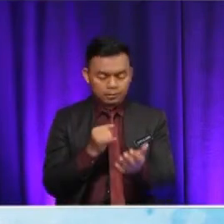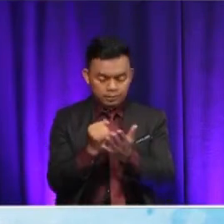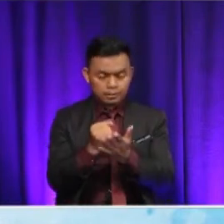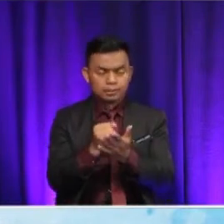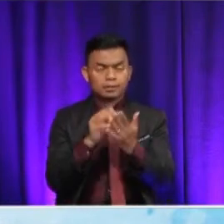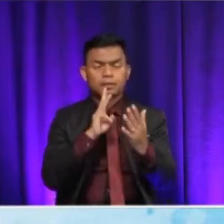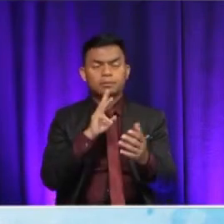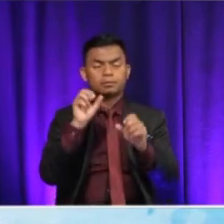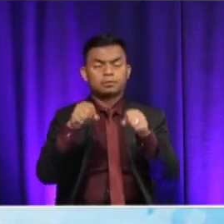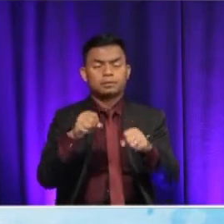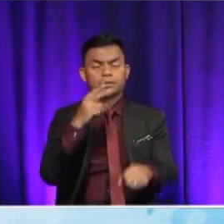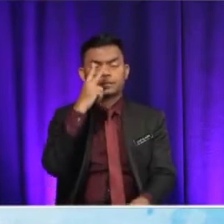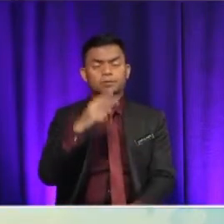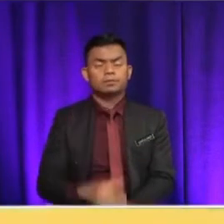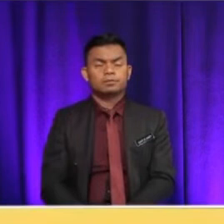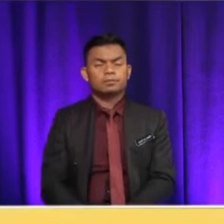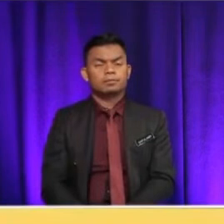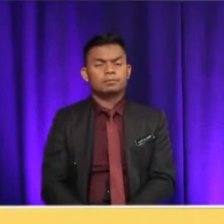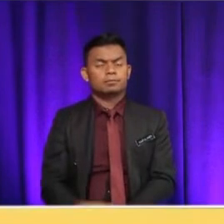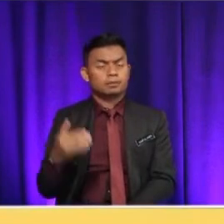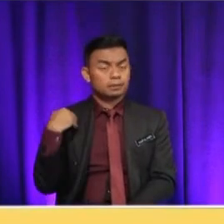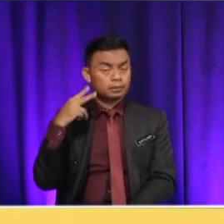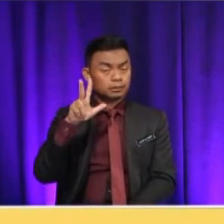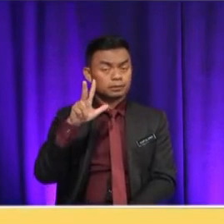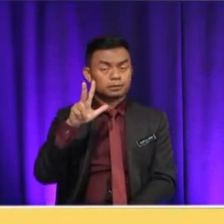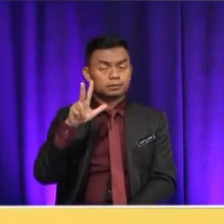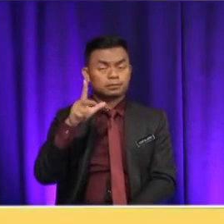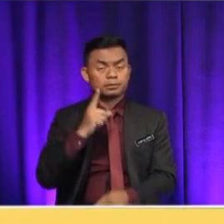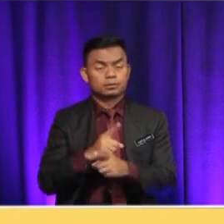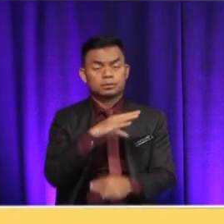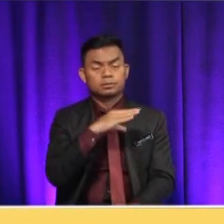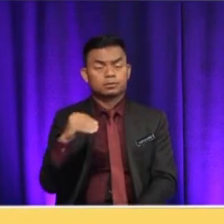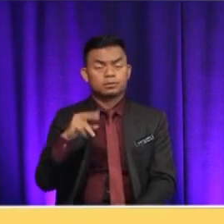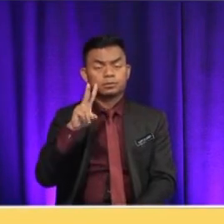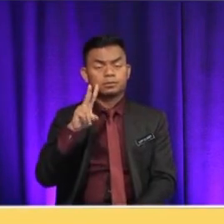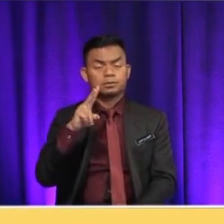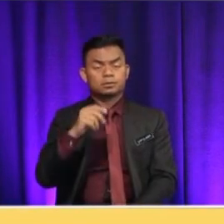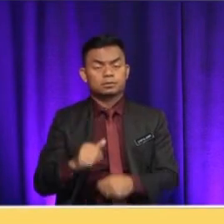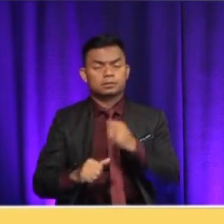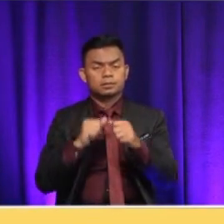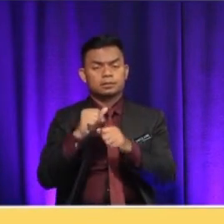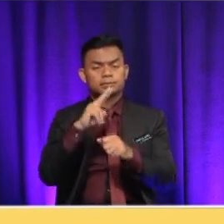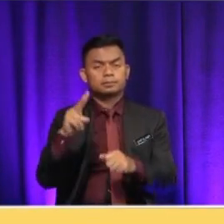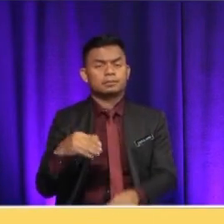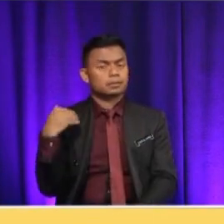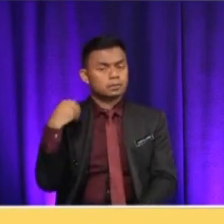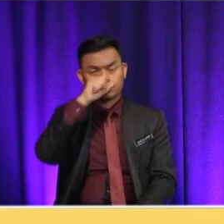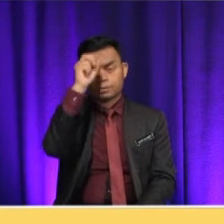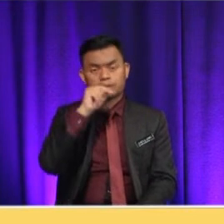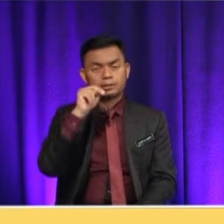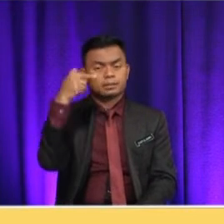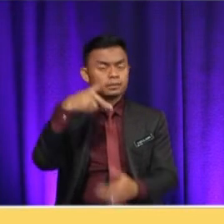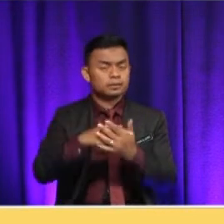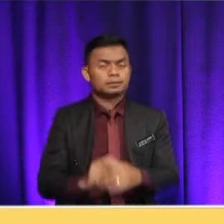So kita nampak kat situ ada 3 betul dan 2 salah. Okey, kita sambung, ada soalan lagi. Okey,